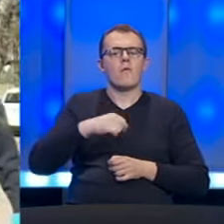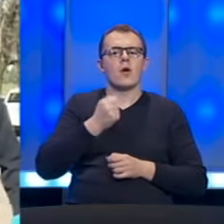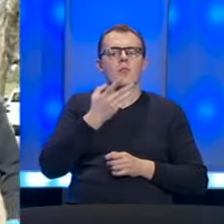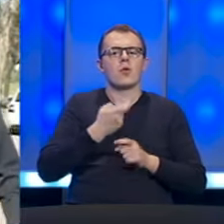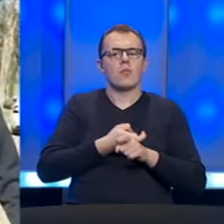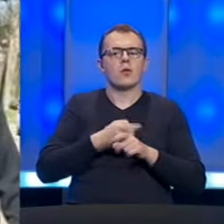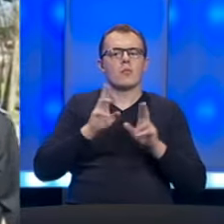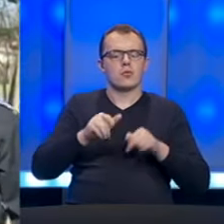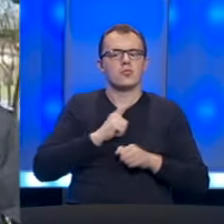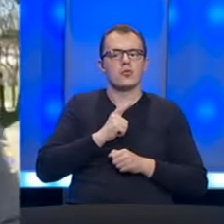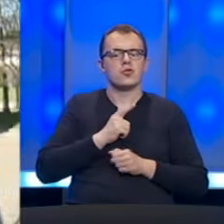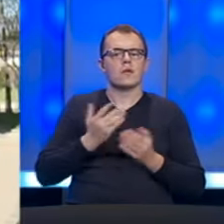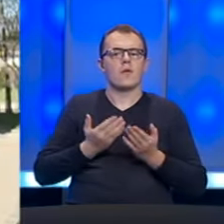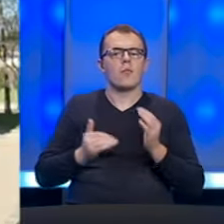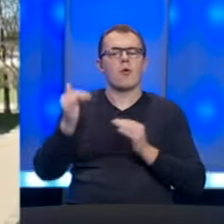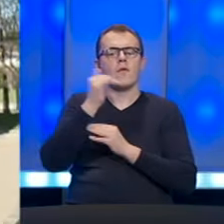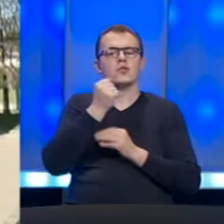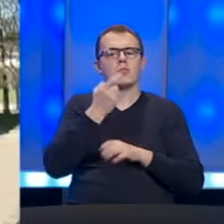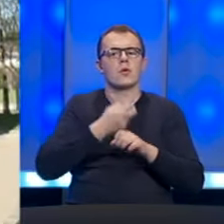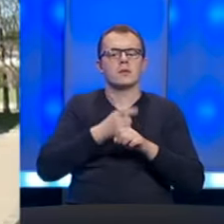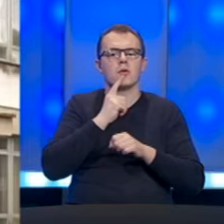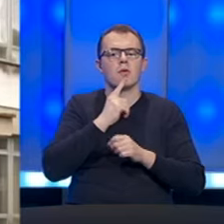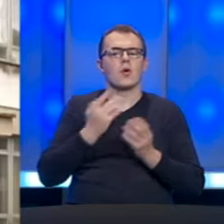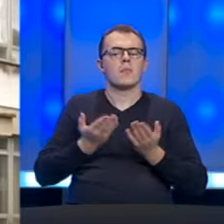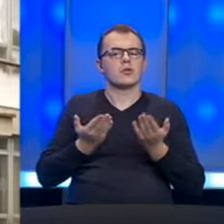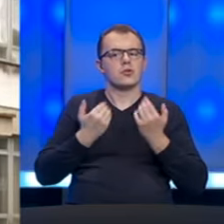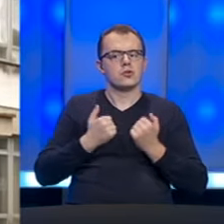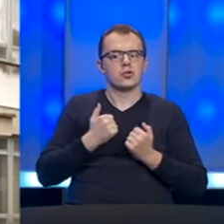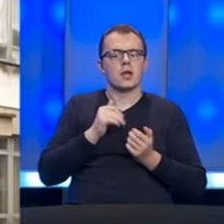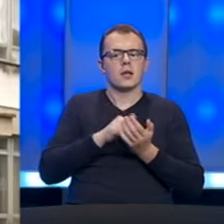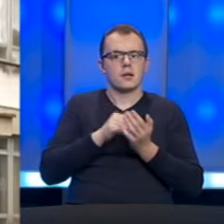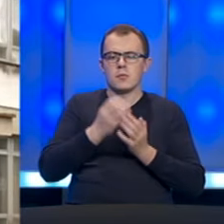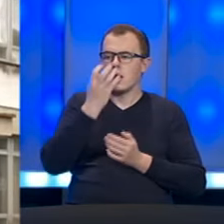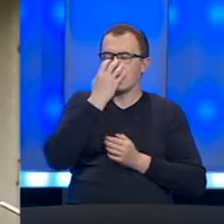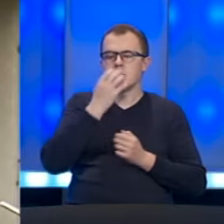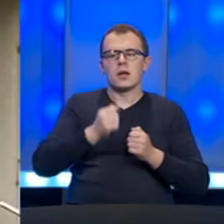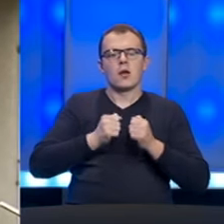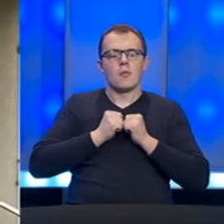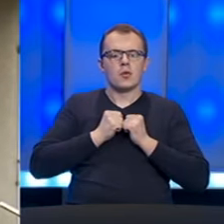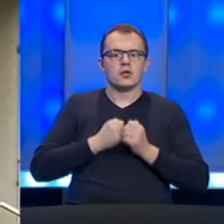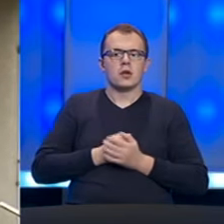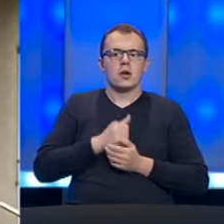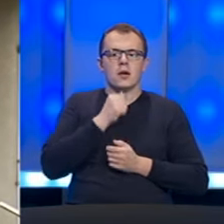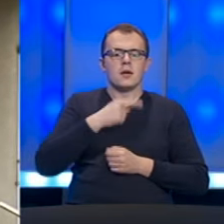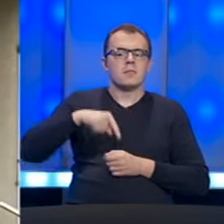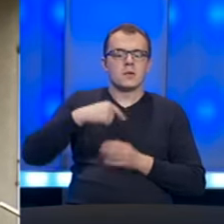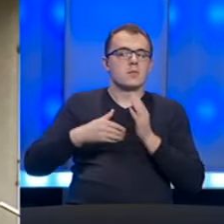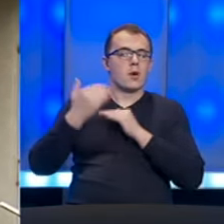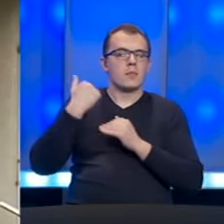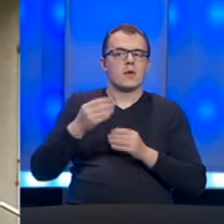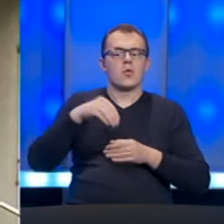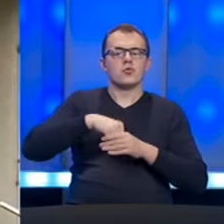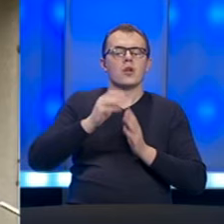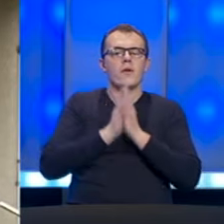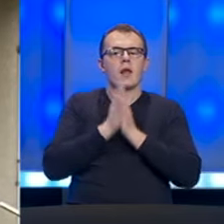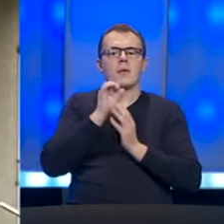možemo očekivati povećan broj pacijenata kojima će se eventualno trebati respiratorna podrška. Mi smo ranije već upućivali apele